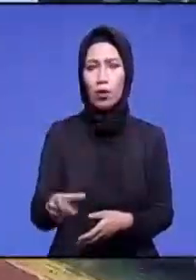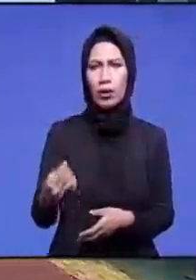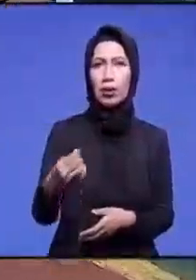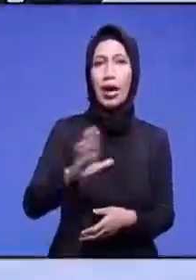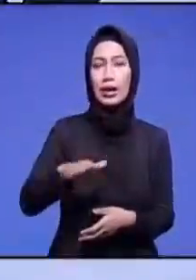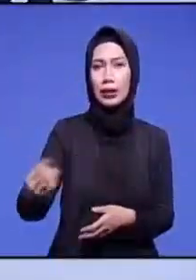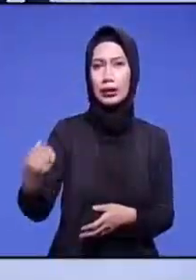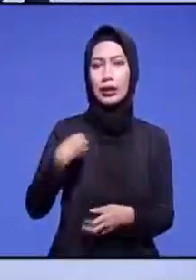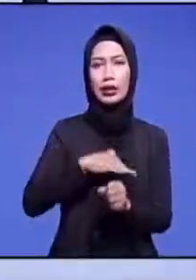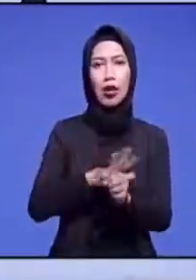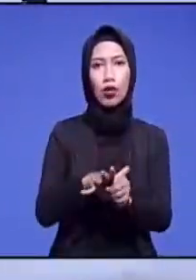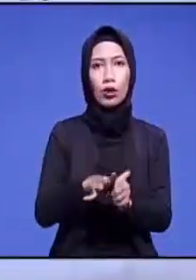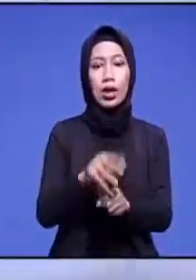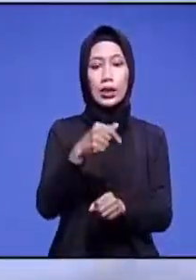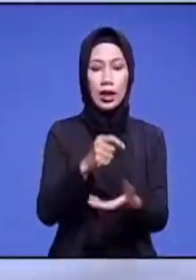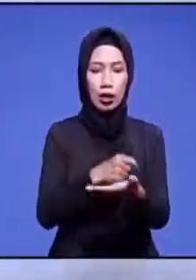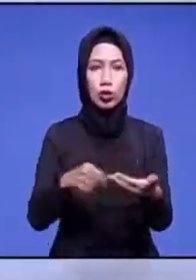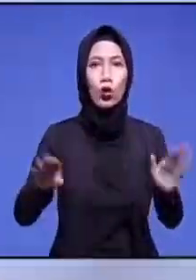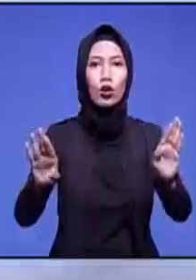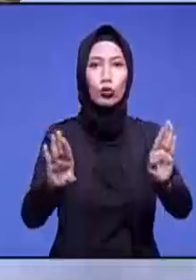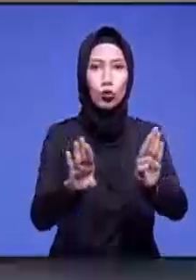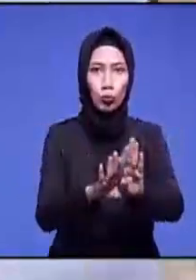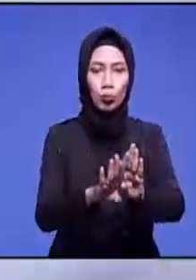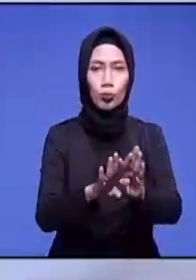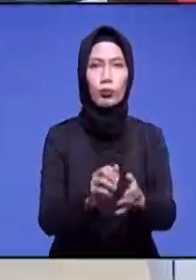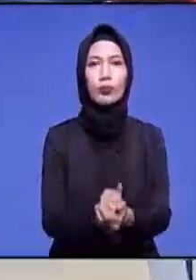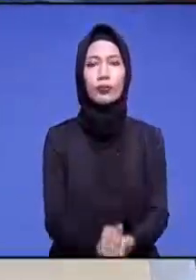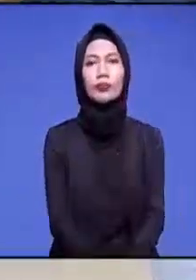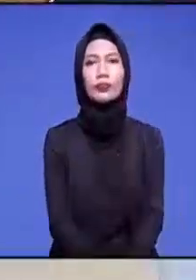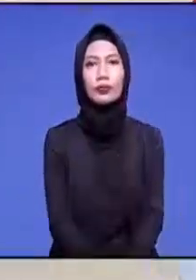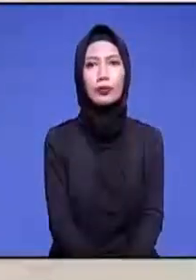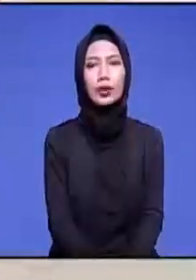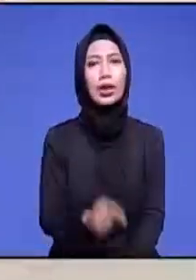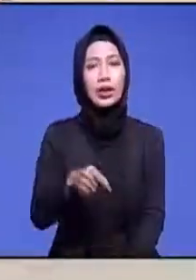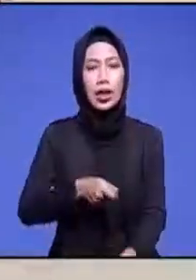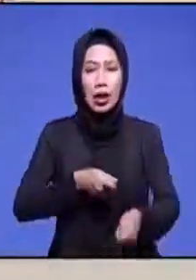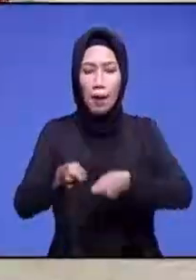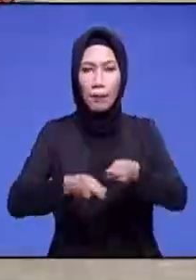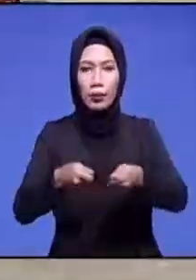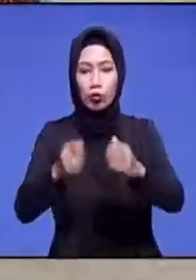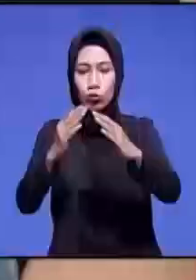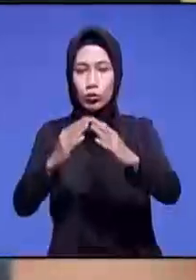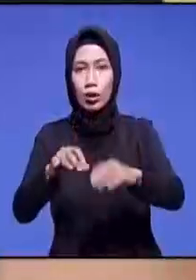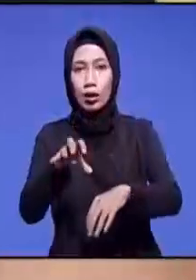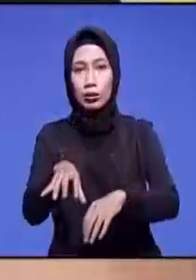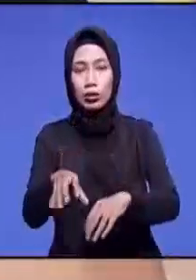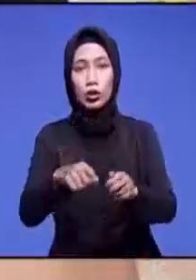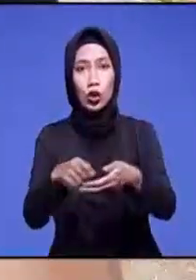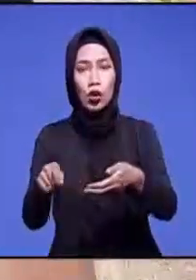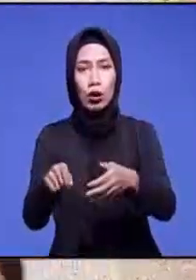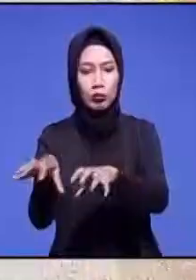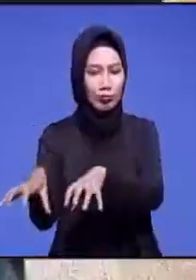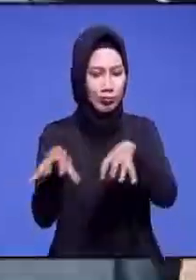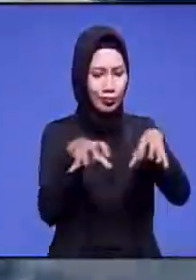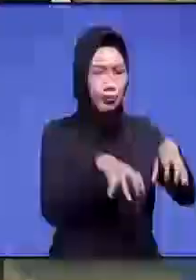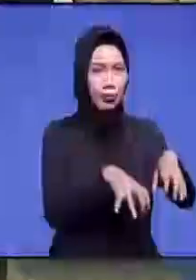sementara kegiatan belajar mengajar hingga batas waktu yang belum ditentukan. Kini, pengelola pondok mengisolasi puluhan santri di bangunan terpisah